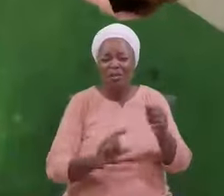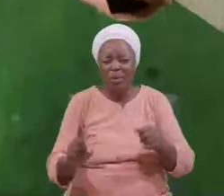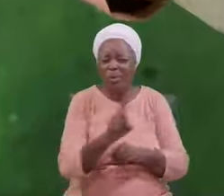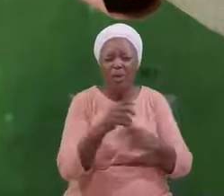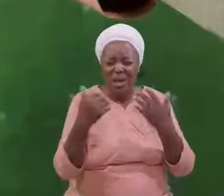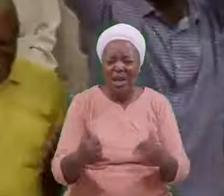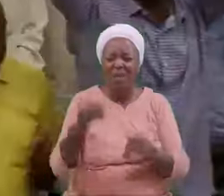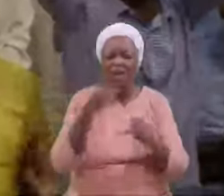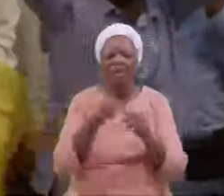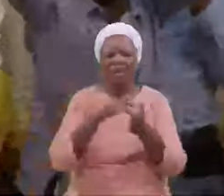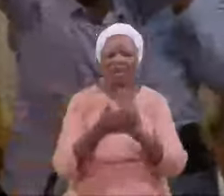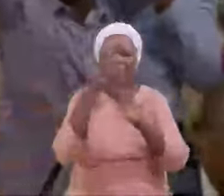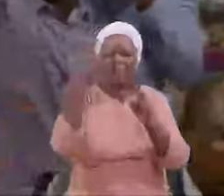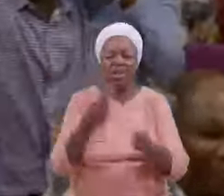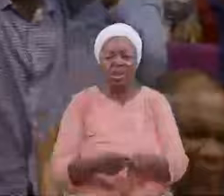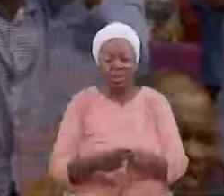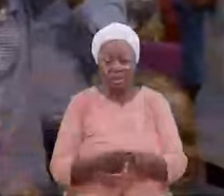nom de Jésus-Christ.